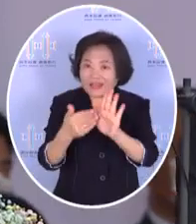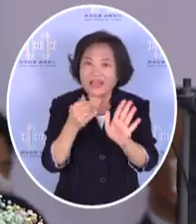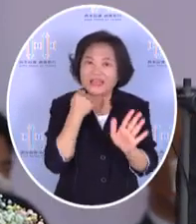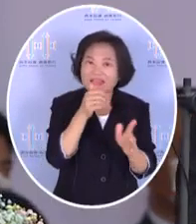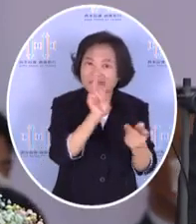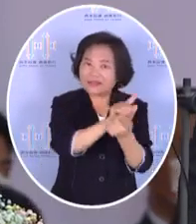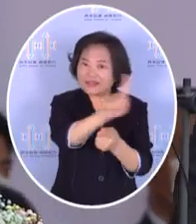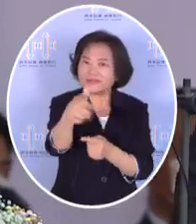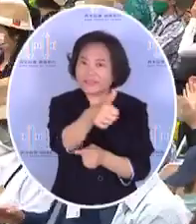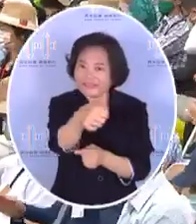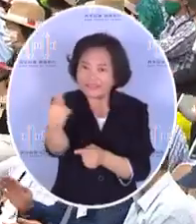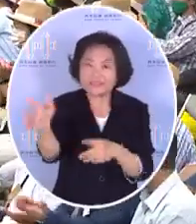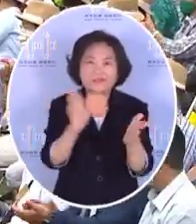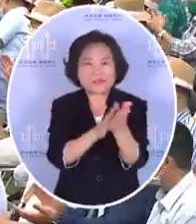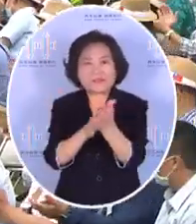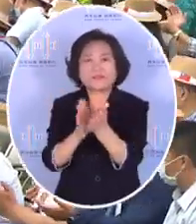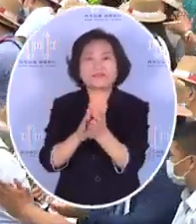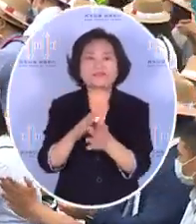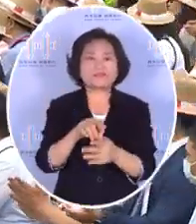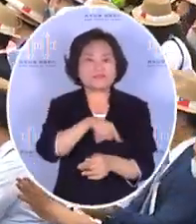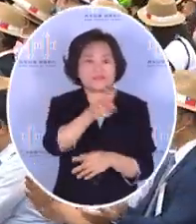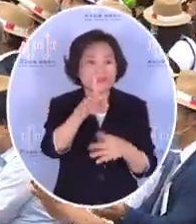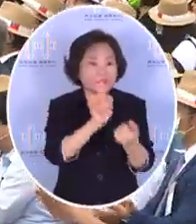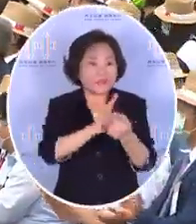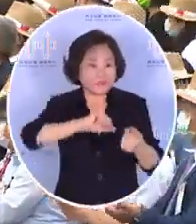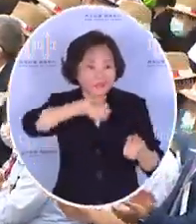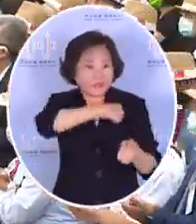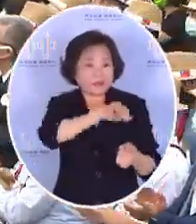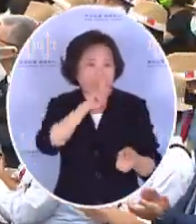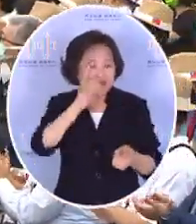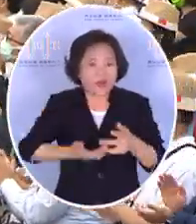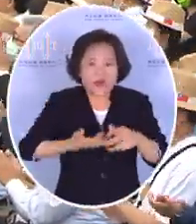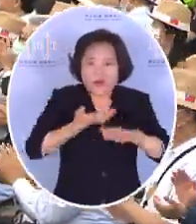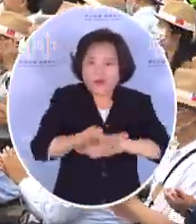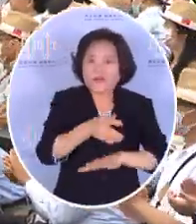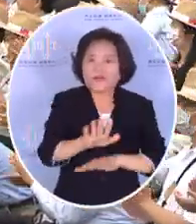的感谢，谢谢他们为台湾所做的付出。